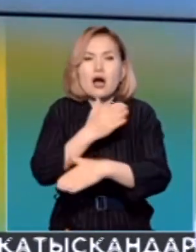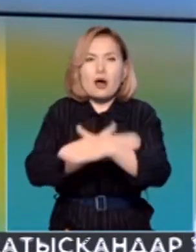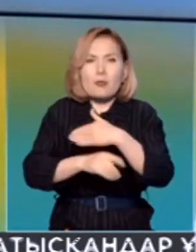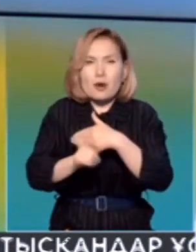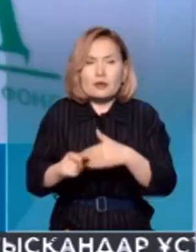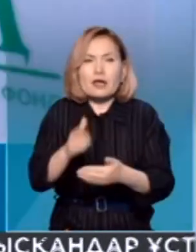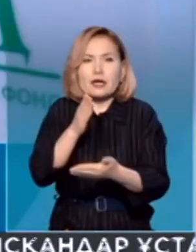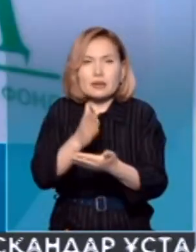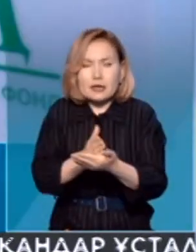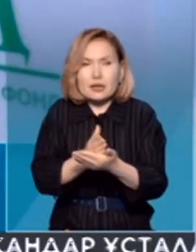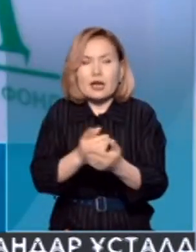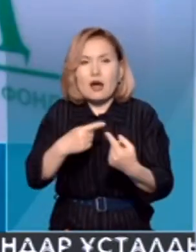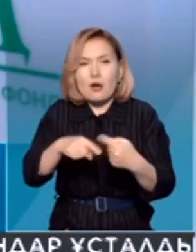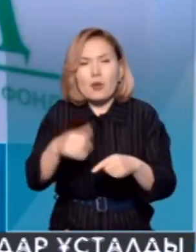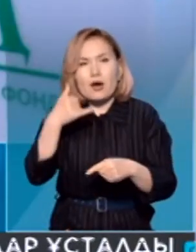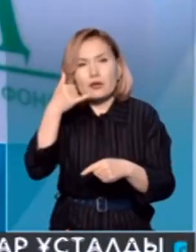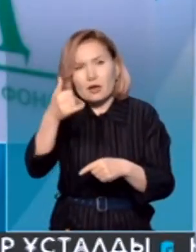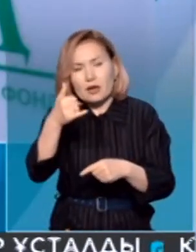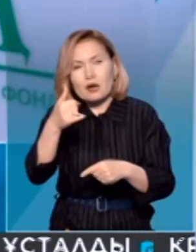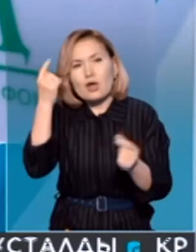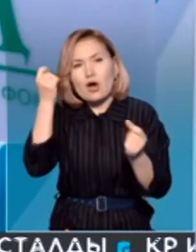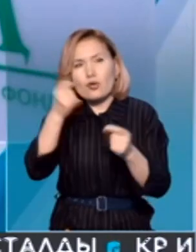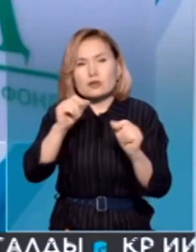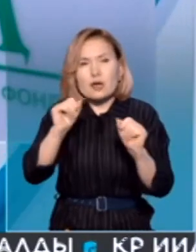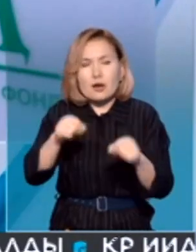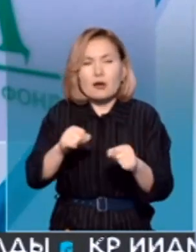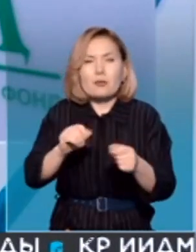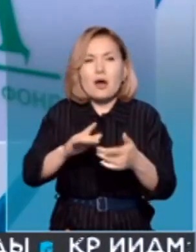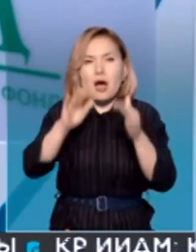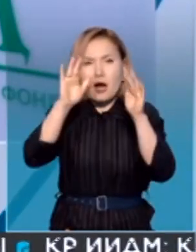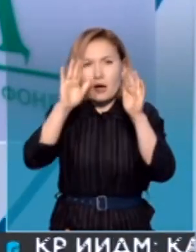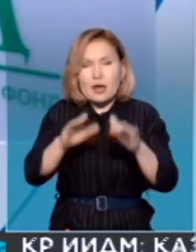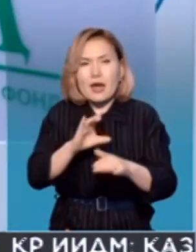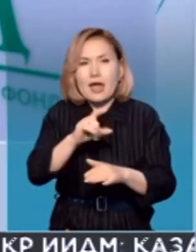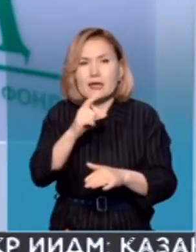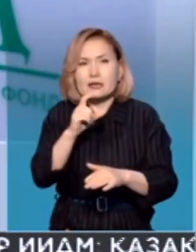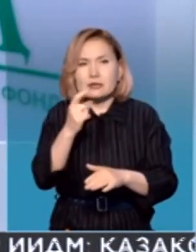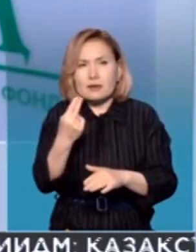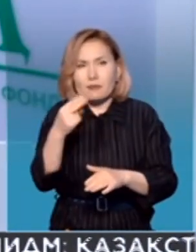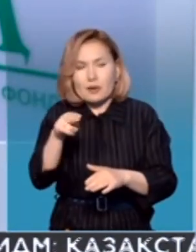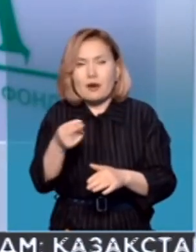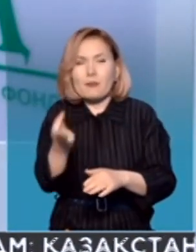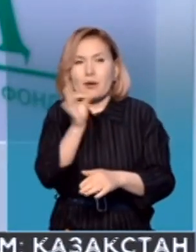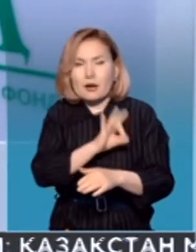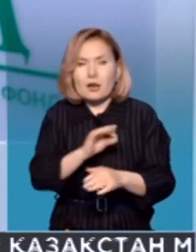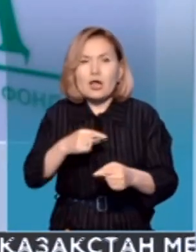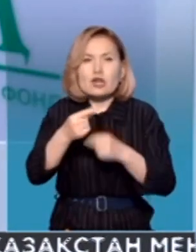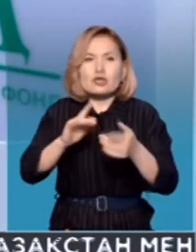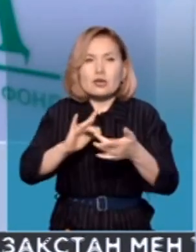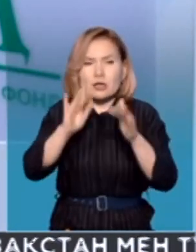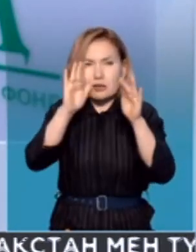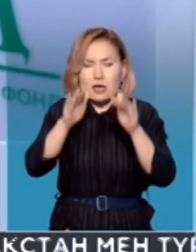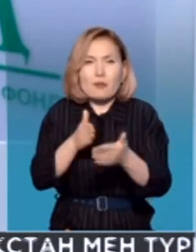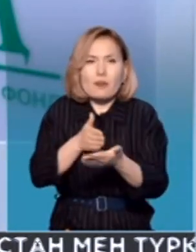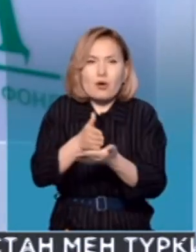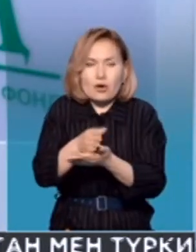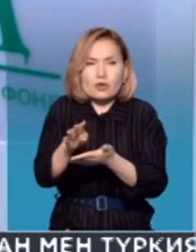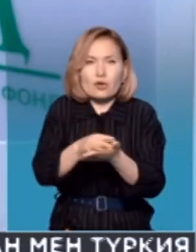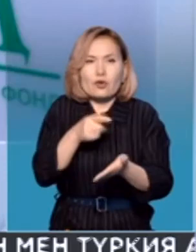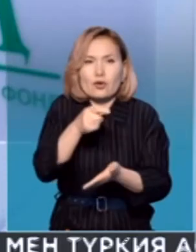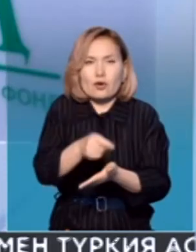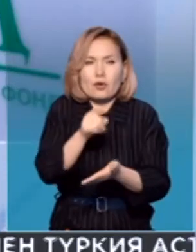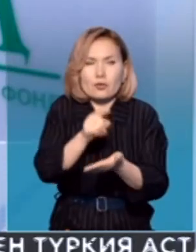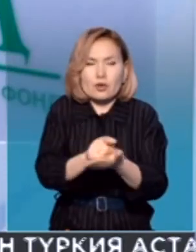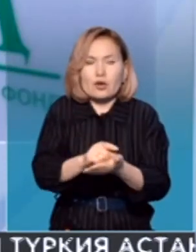жандар тікелей қор кеңесіне хабарласуға болады. Электрондық цифрлық қолтаңбаны пайдалана отырып, сайт арқылы өтініш беру керек. Сондай-ақ